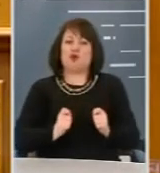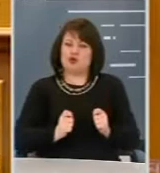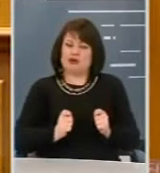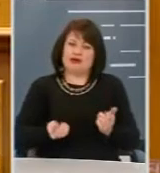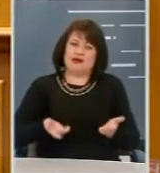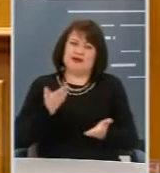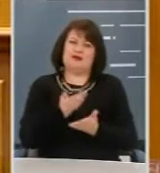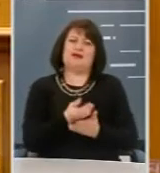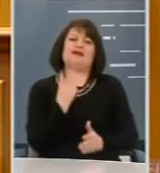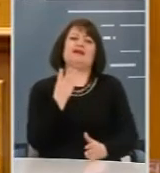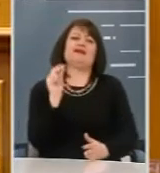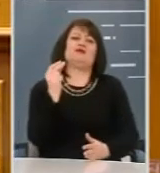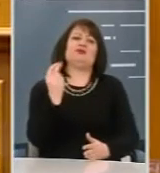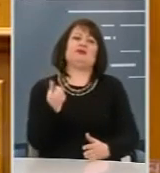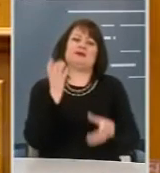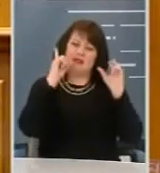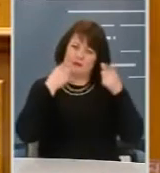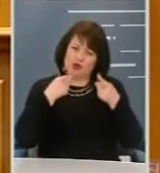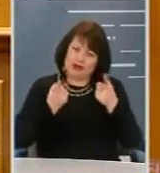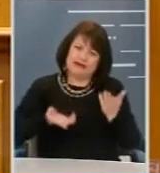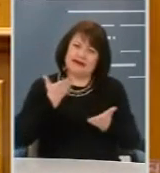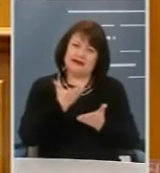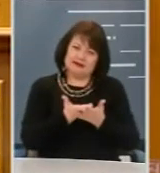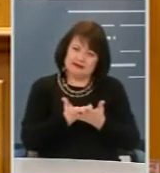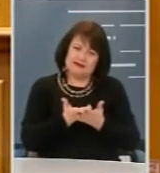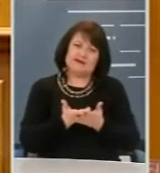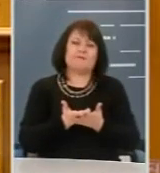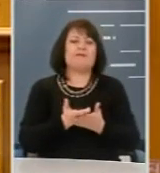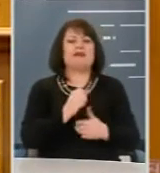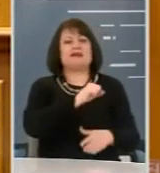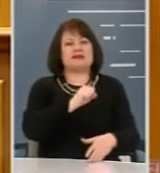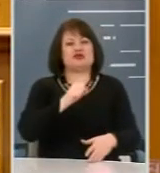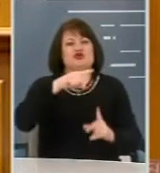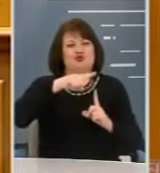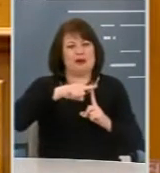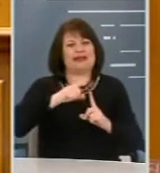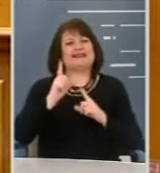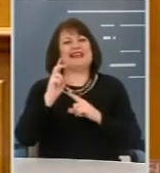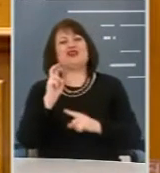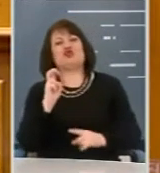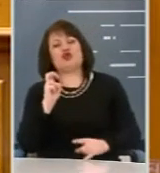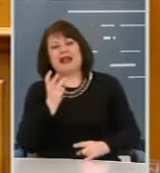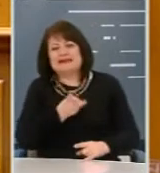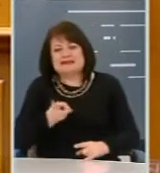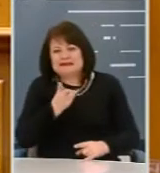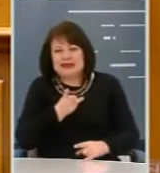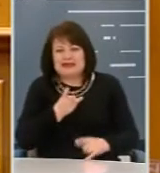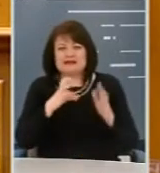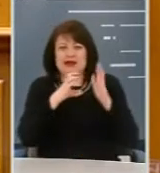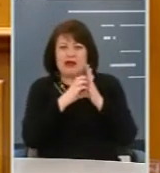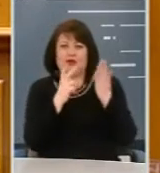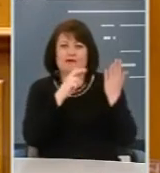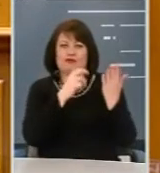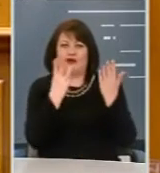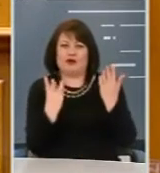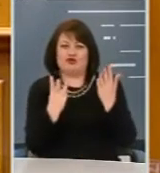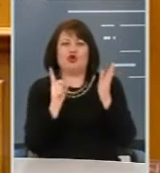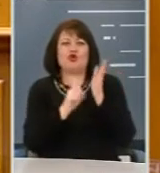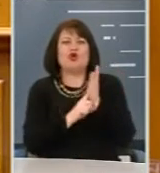γνωστοί τρεις βουλευτές της Νέας Δημοκρατίας στα μενή της Τζουμάνης Χριστογιάννης με το άρθρο 78 του